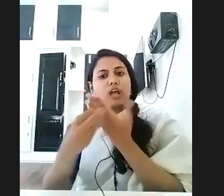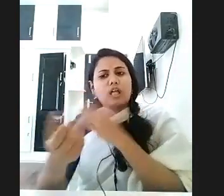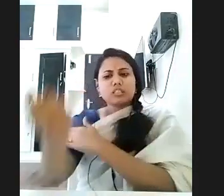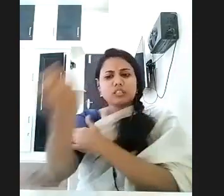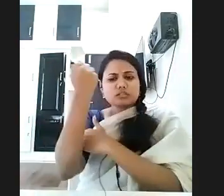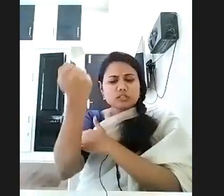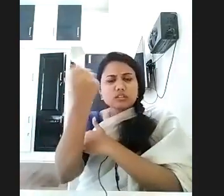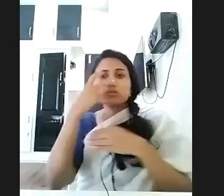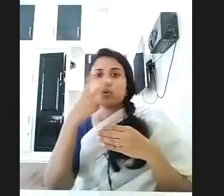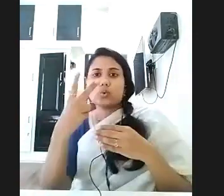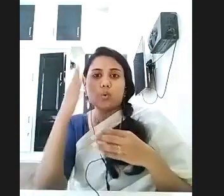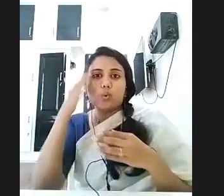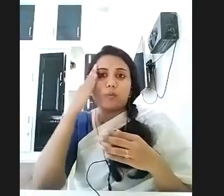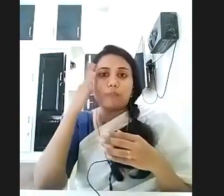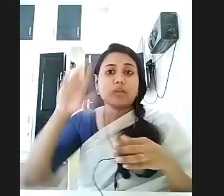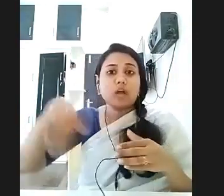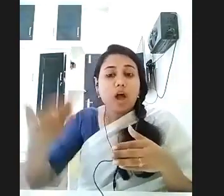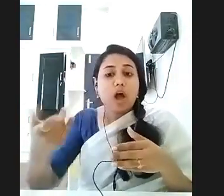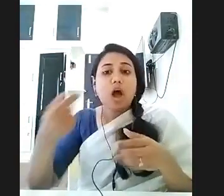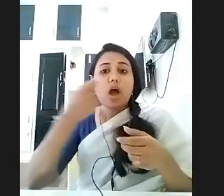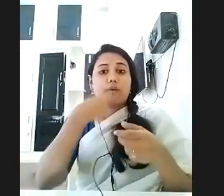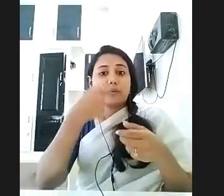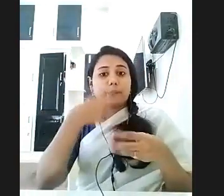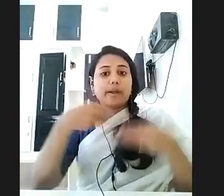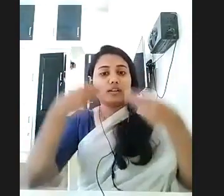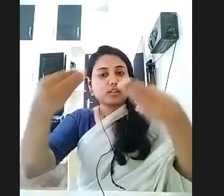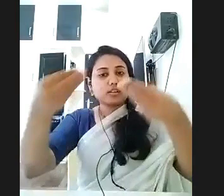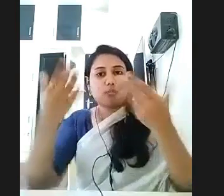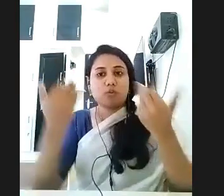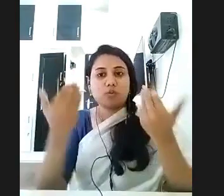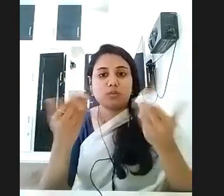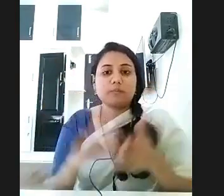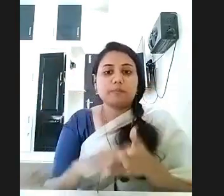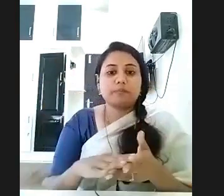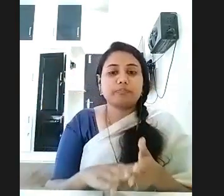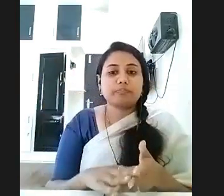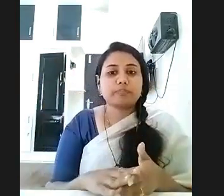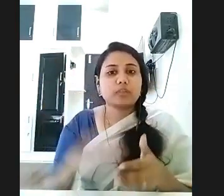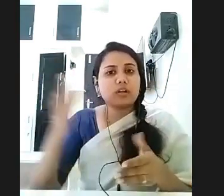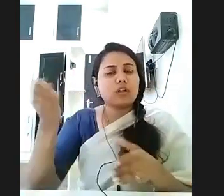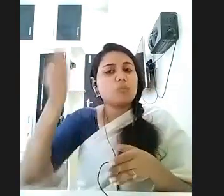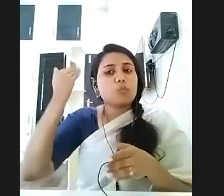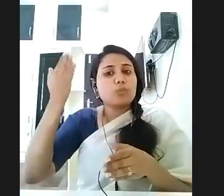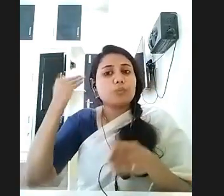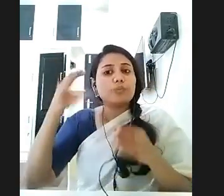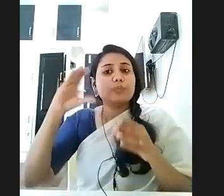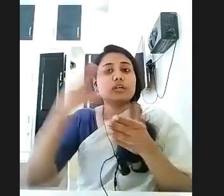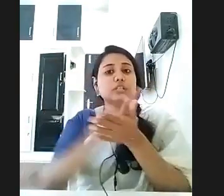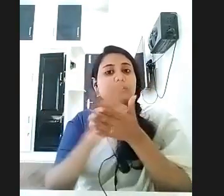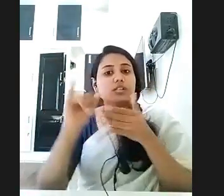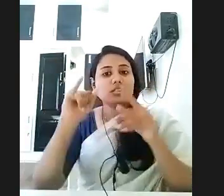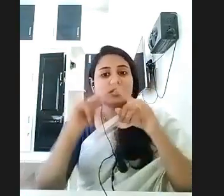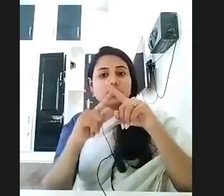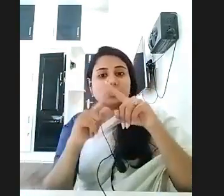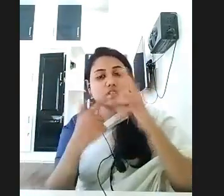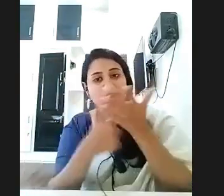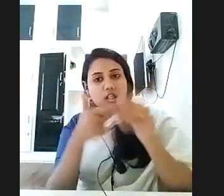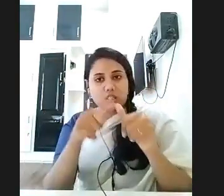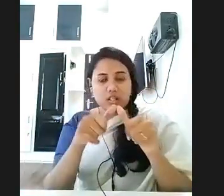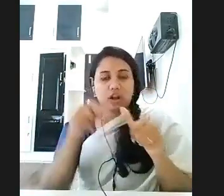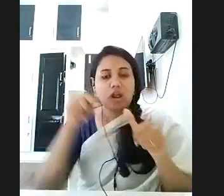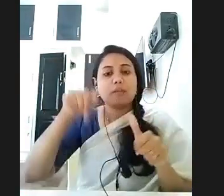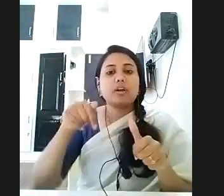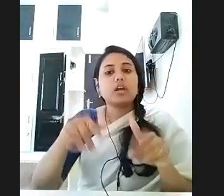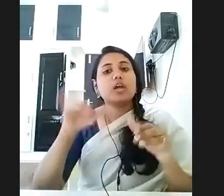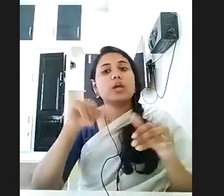അതനുസരിച്ചിട്ടായിരിക്കും നമുക്ക് ബാക്കിയുള്ള മരുന്നുകളൊക്കെ ഒന്ന് പ്ലാൻ ചെയ്യേണ്ട കൊടുക്കാൻ. മാം, ഞാൻ ചിത്രയിലായിരുന്നു ചെക്കപ്പ് ഒക്കെ കുഴപ്പമില്ല. ചെയ്തിട്ടുള്ളത്. ചിത്രയില് കാണിക്കണമെങ്കിൽ ഒന്ന് ശ്രുതി